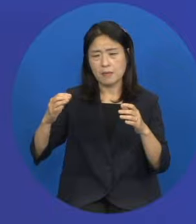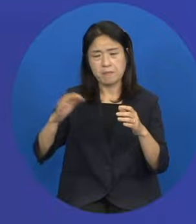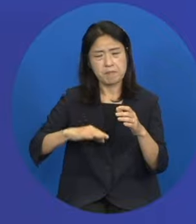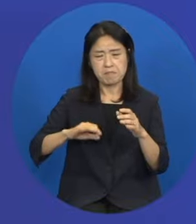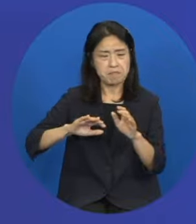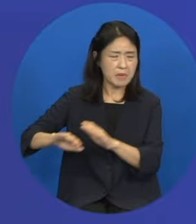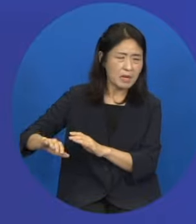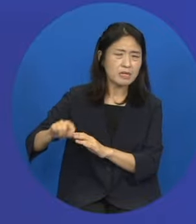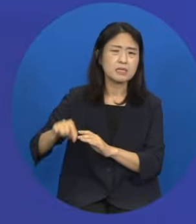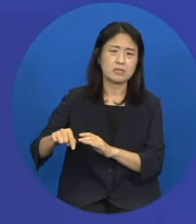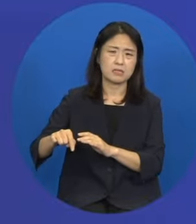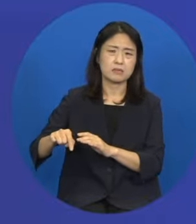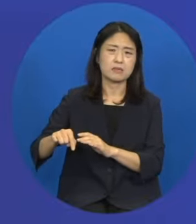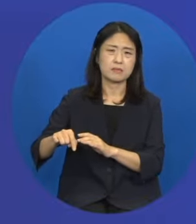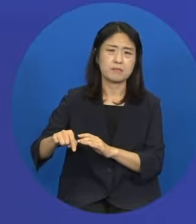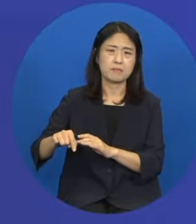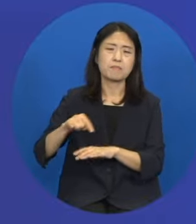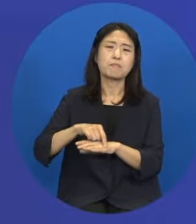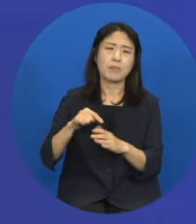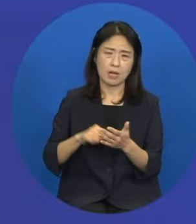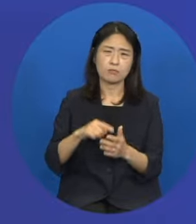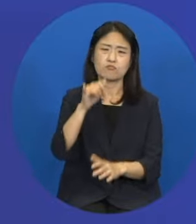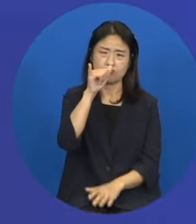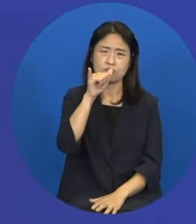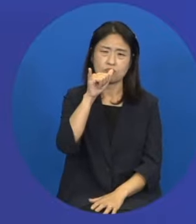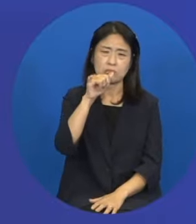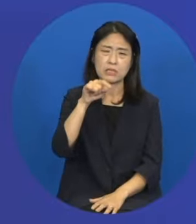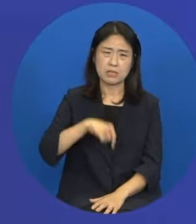그 시작은 회개여야 된다는 거예요.